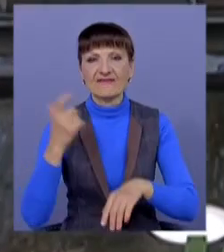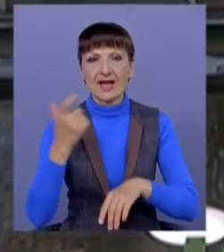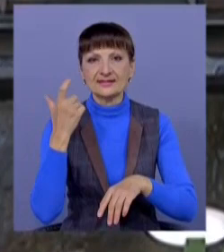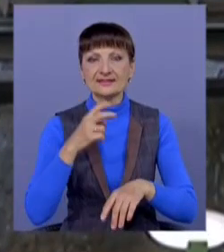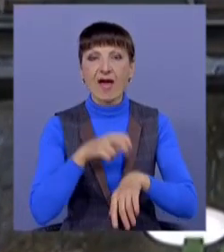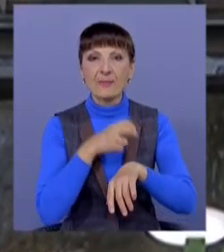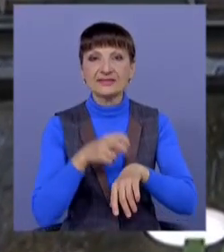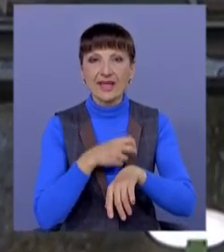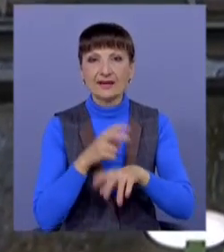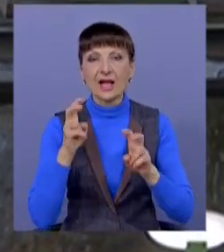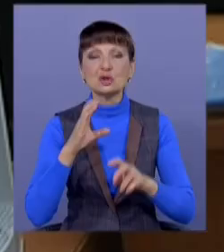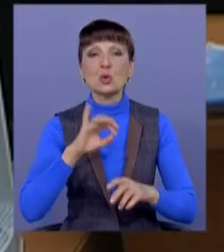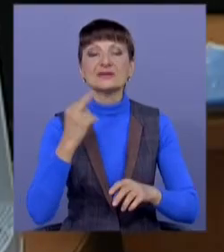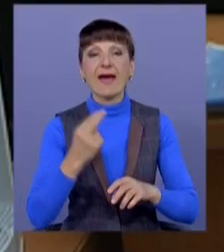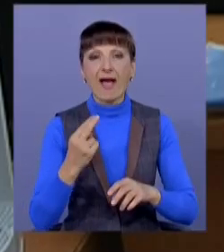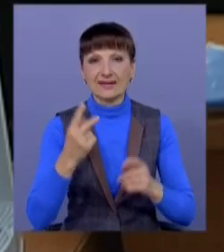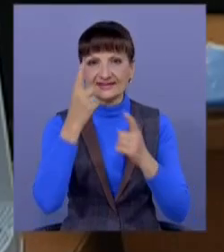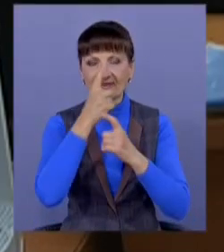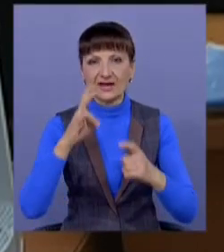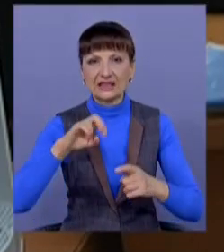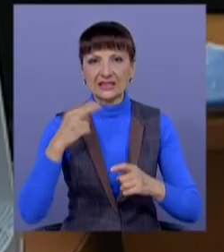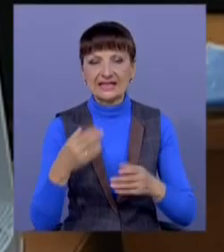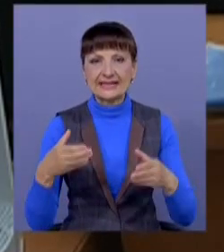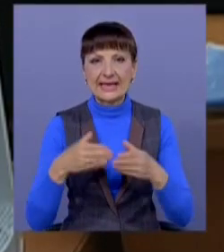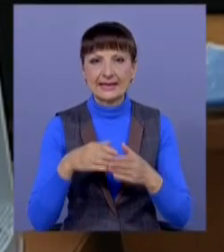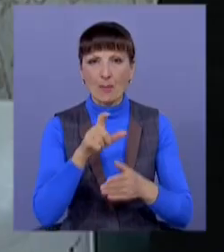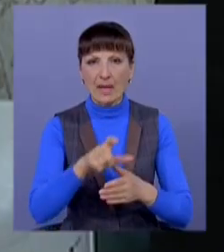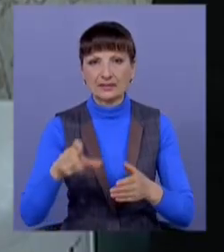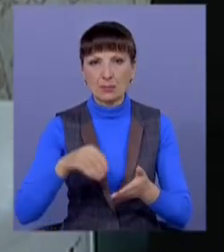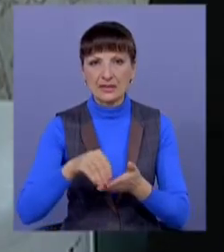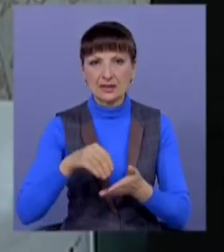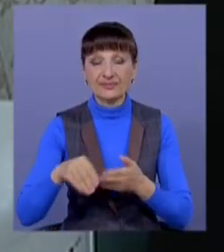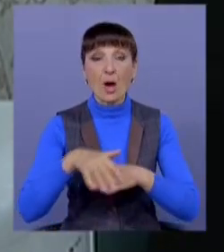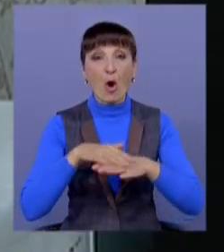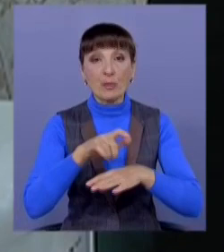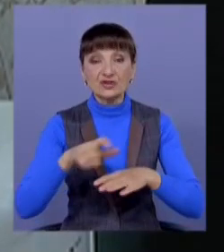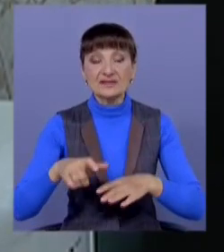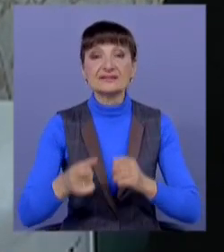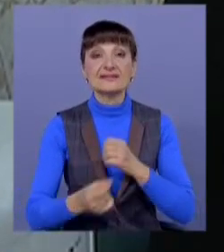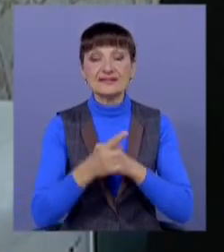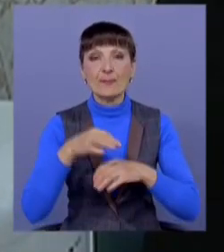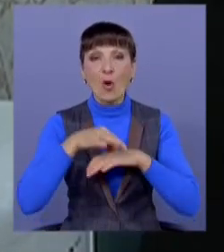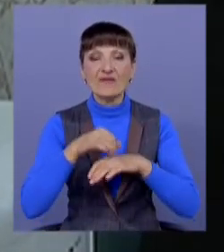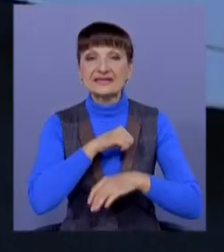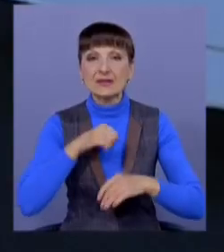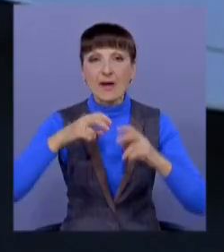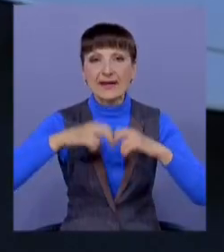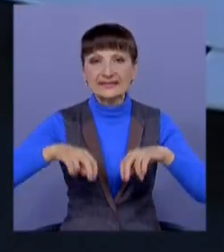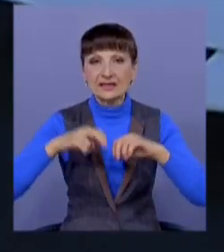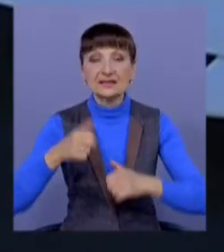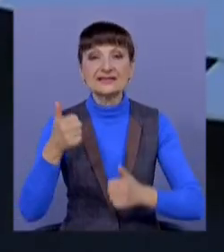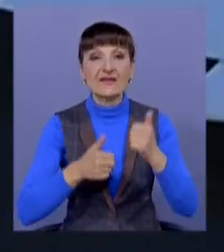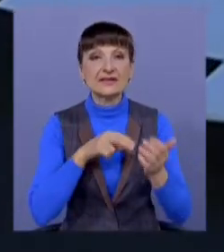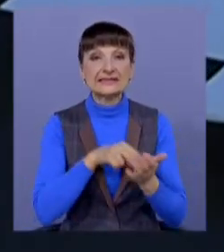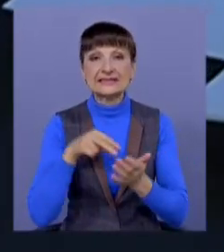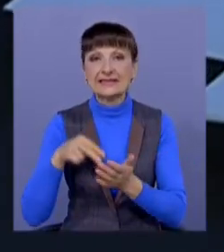под заманчивым названием «Социальное» заявили в Национальной лиге потребителей. Общественники, оказывается, провели целое расследование и сравнили